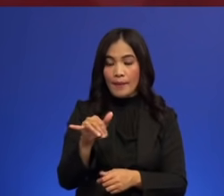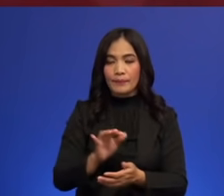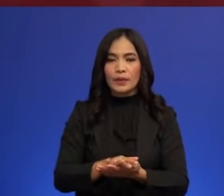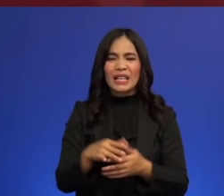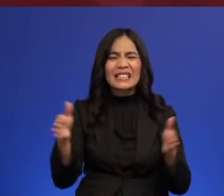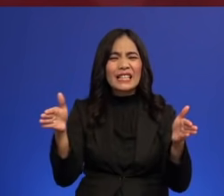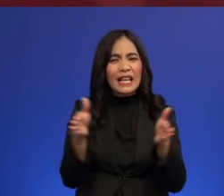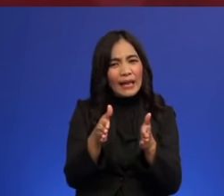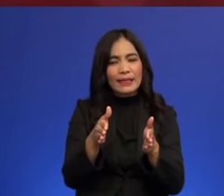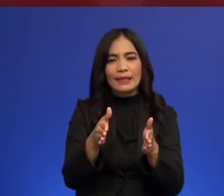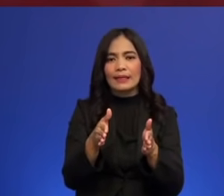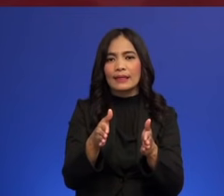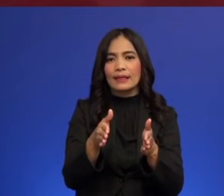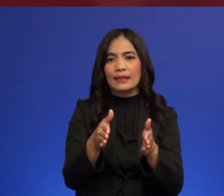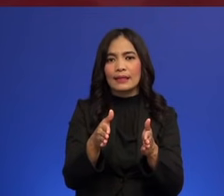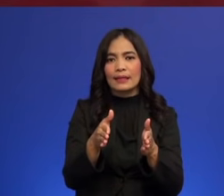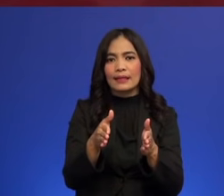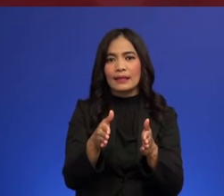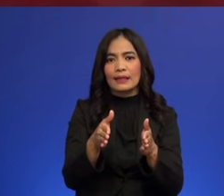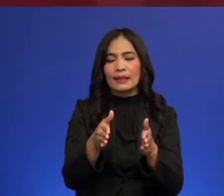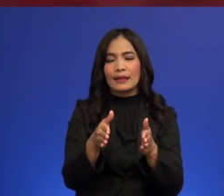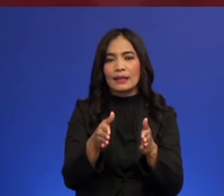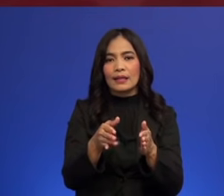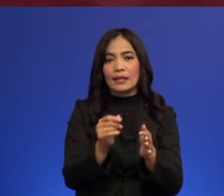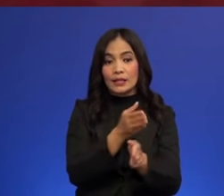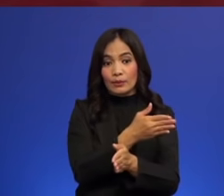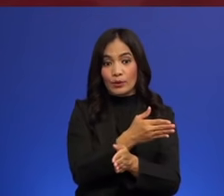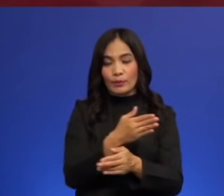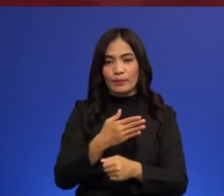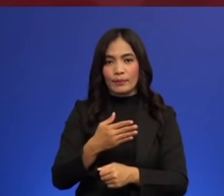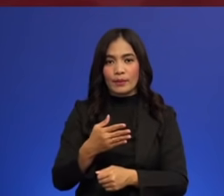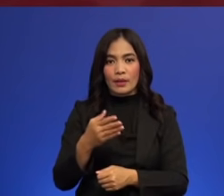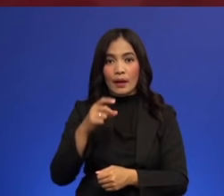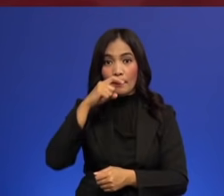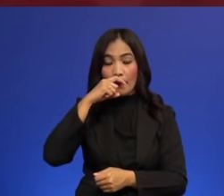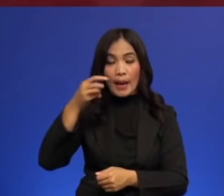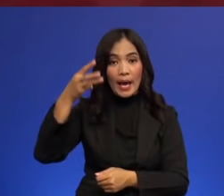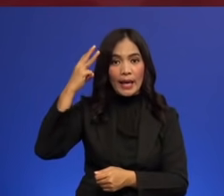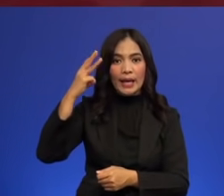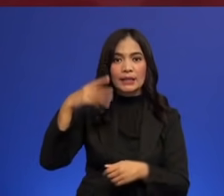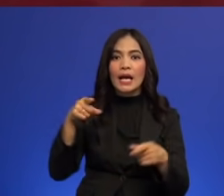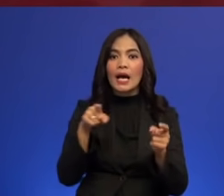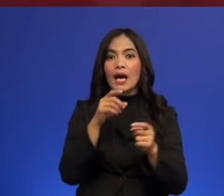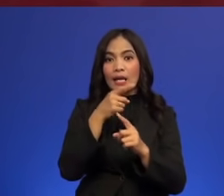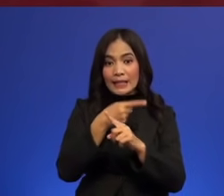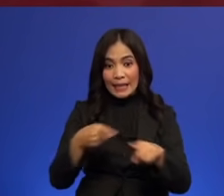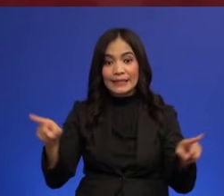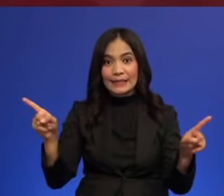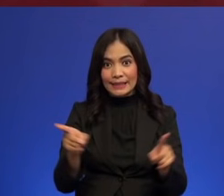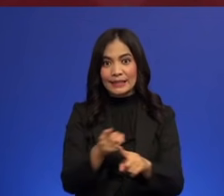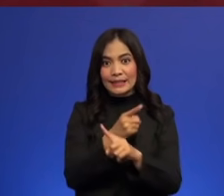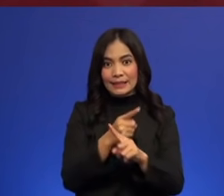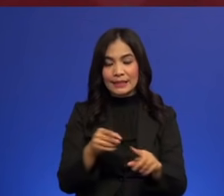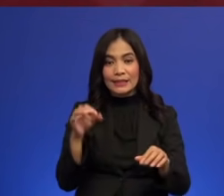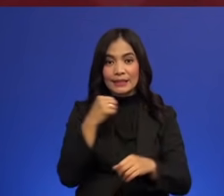Begitu singkat. Maka tadi saudara, saya ajak saudara menyanyi.